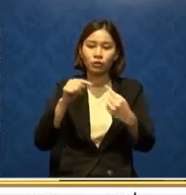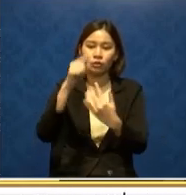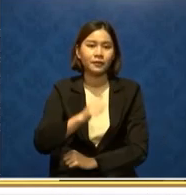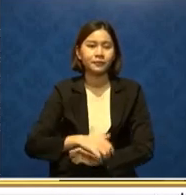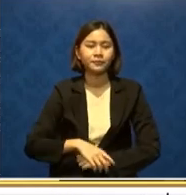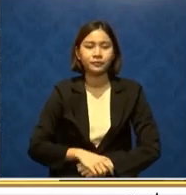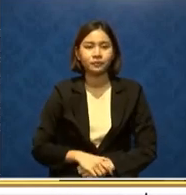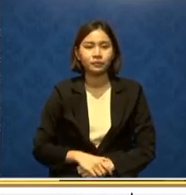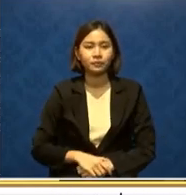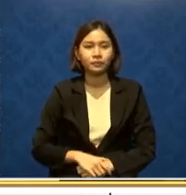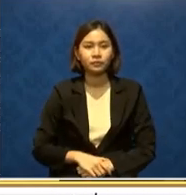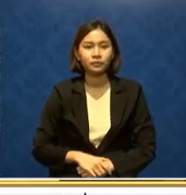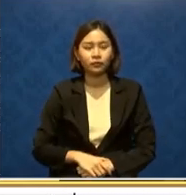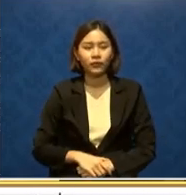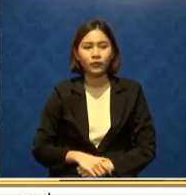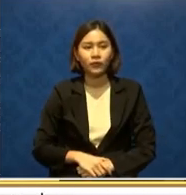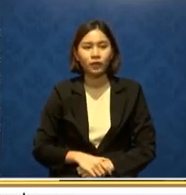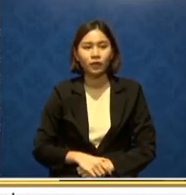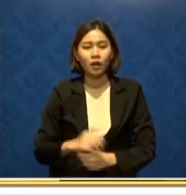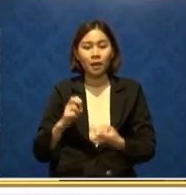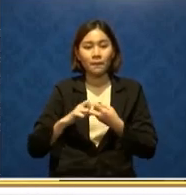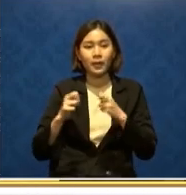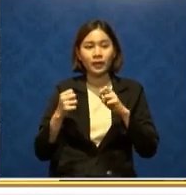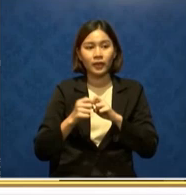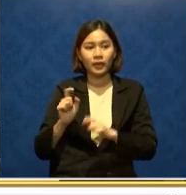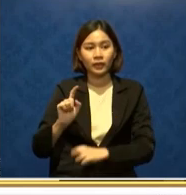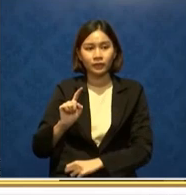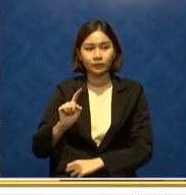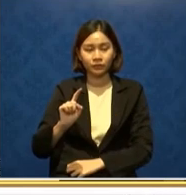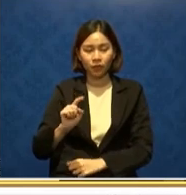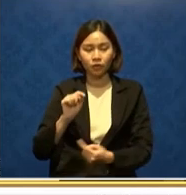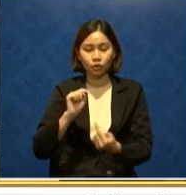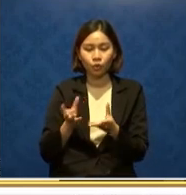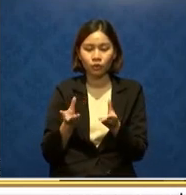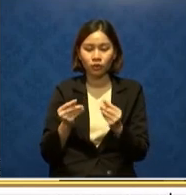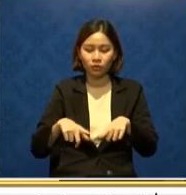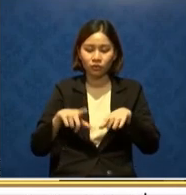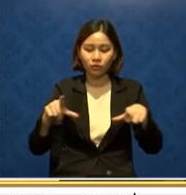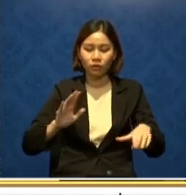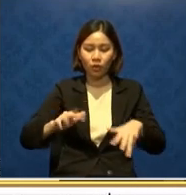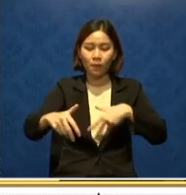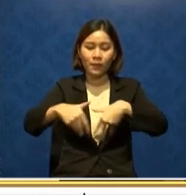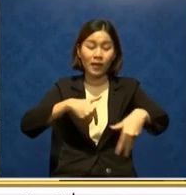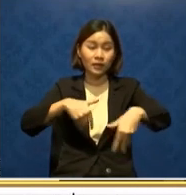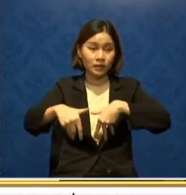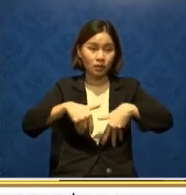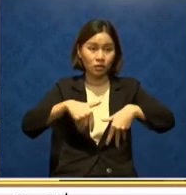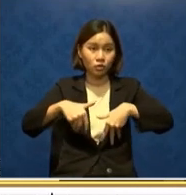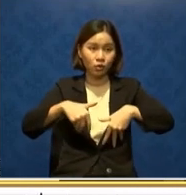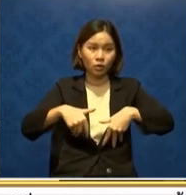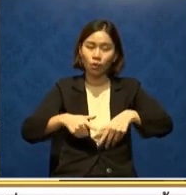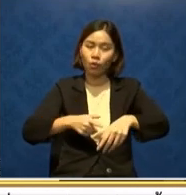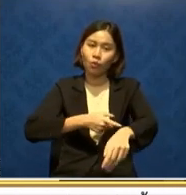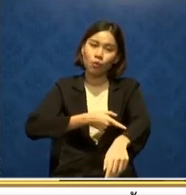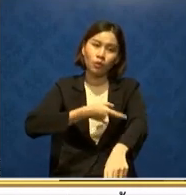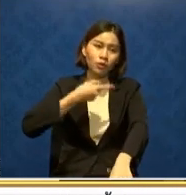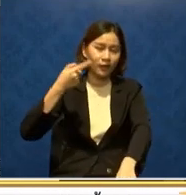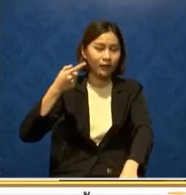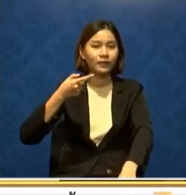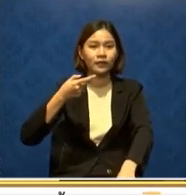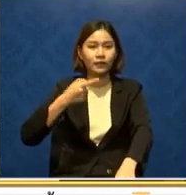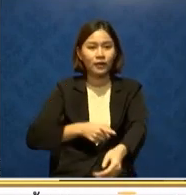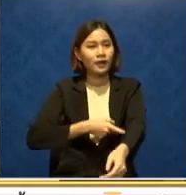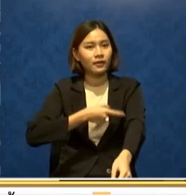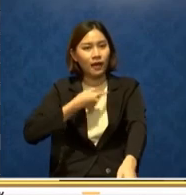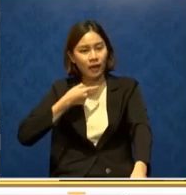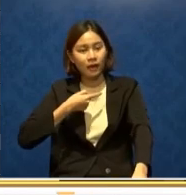คะท่านประธานคะในประเด็นปัญหาที่ดินทำกินของประชาชนที่ยืดเยื้อแล้วก็เรื้อรังมาอย่